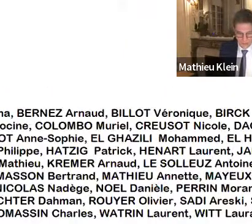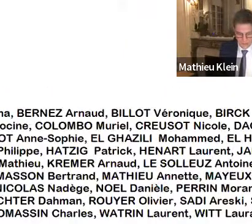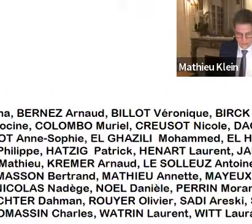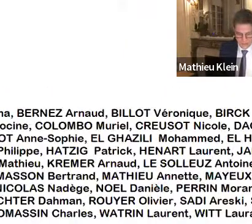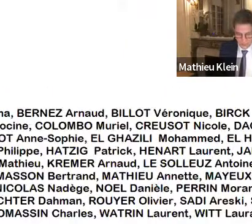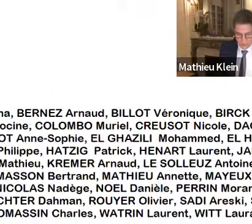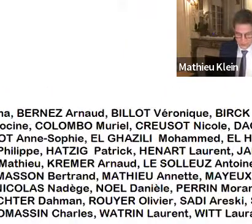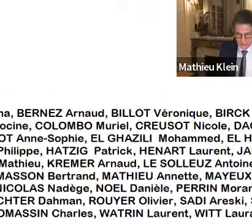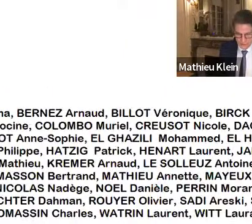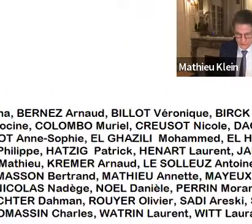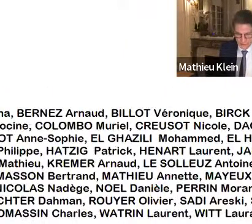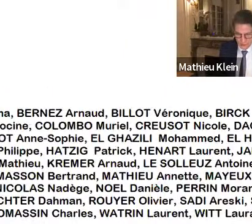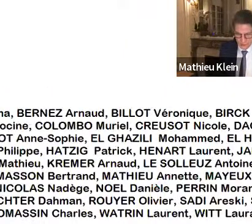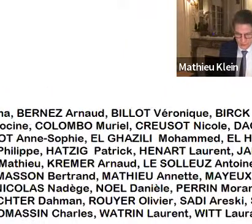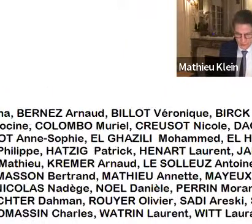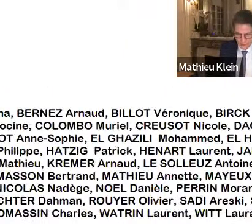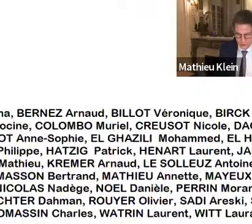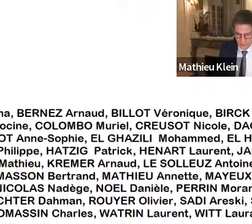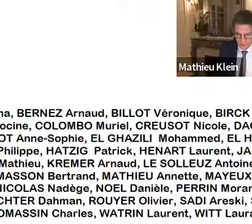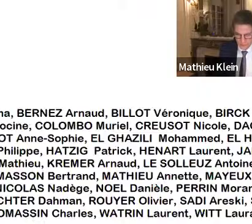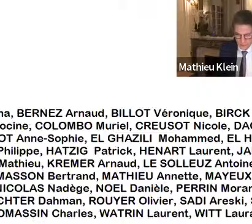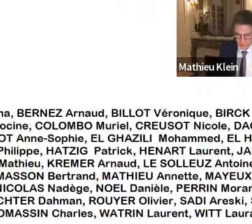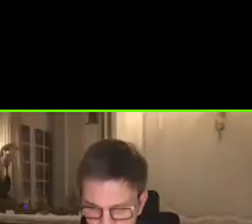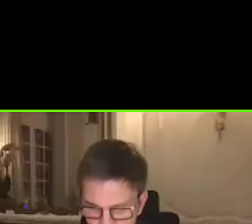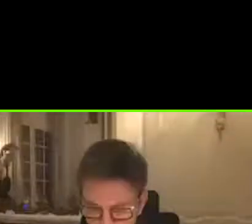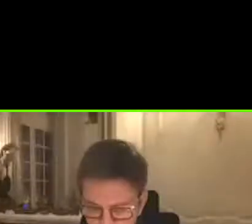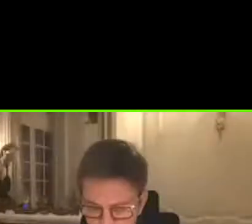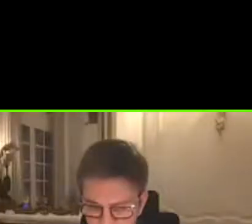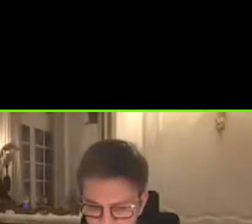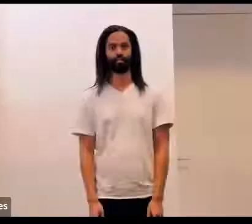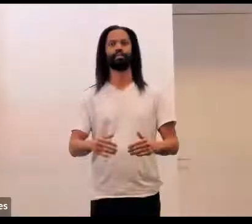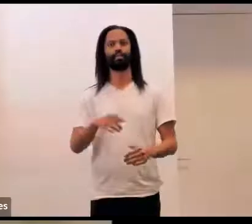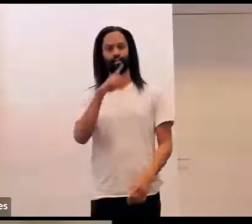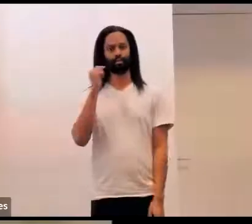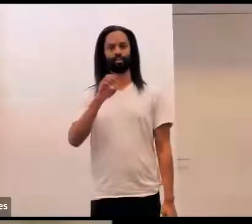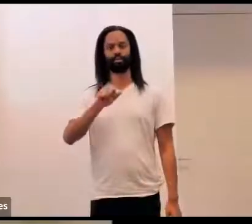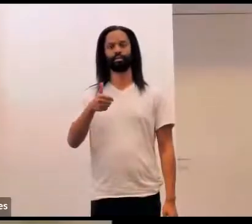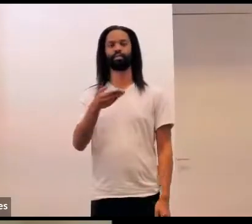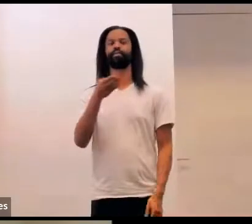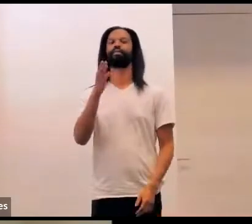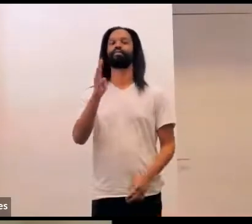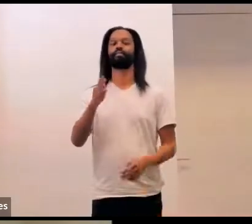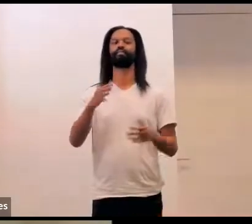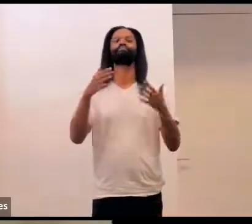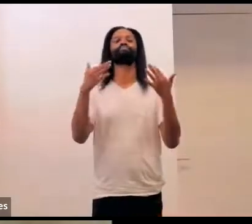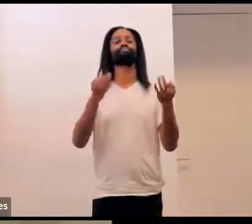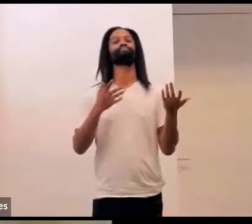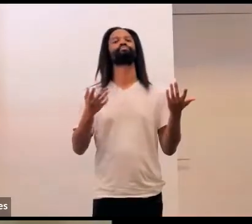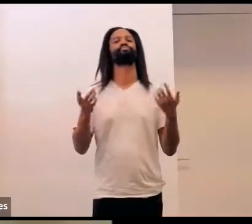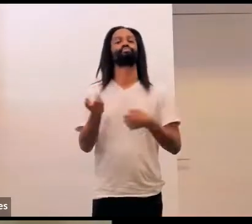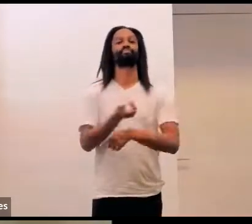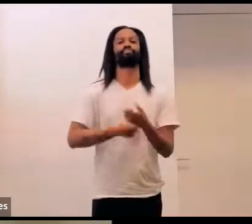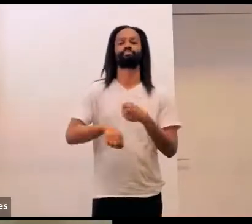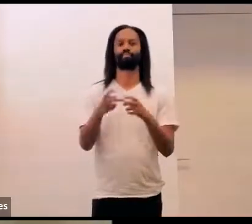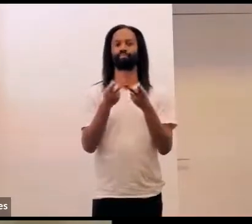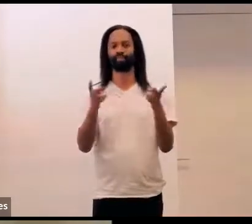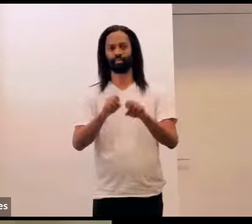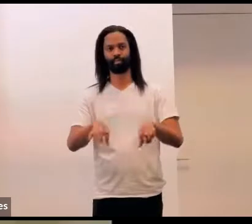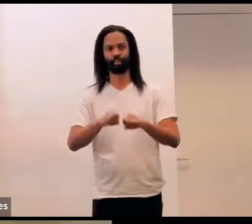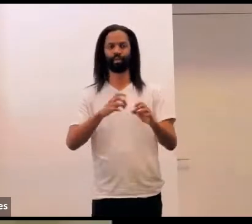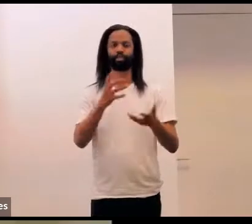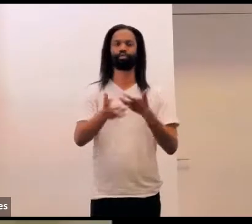Unanimité, merci Ousmane Sam pour dans le cadre du marché public d'exploitation du chauffage et de la climatisation, un groupement de